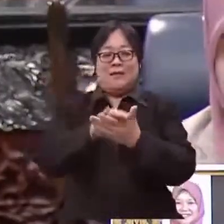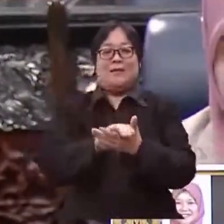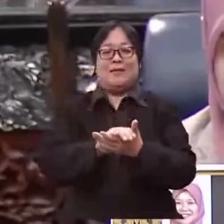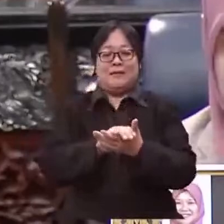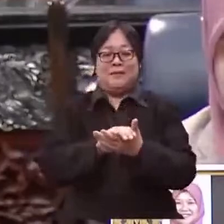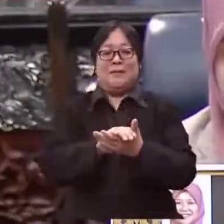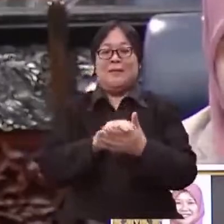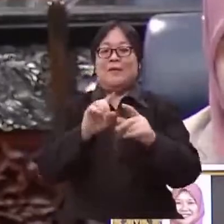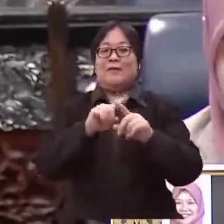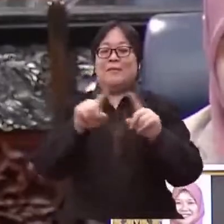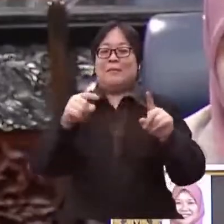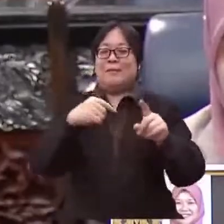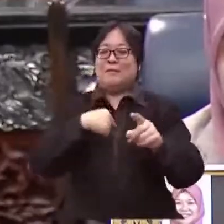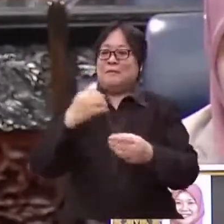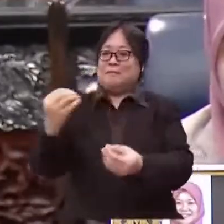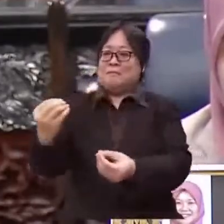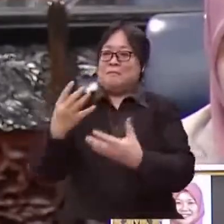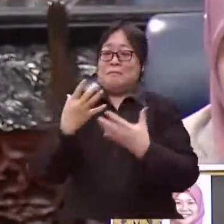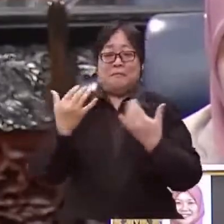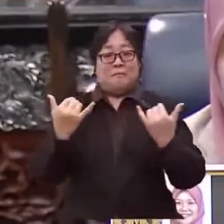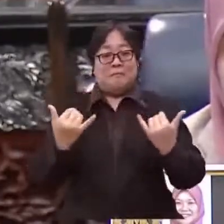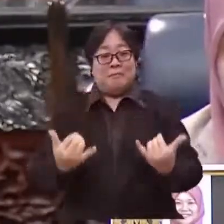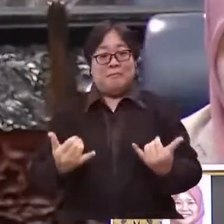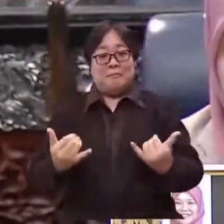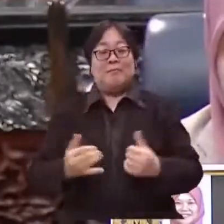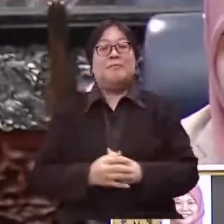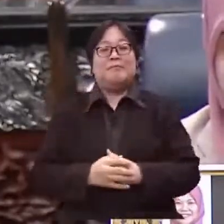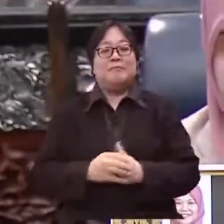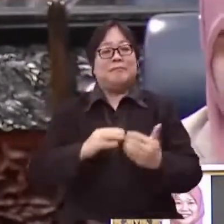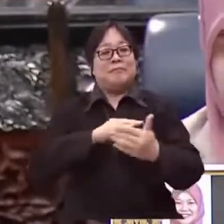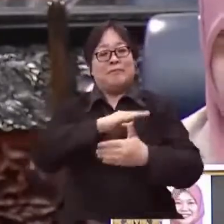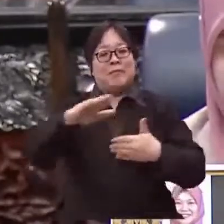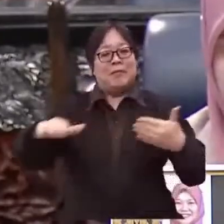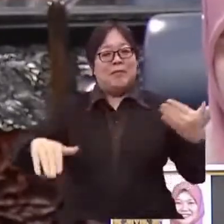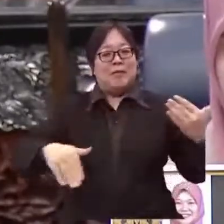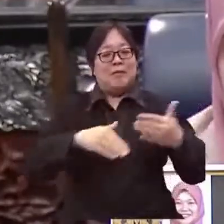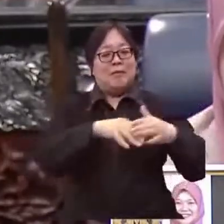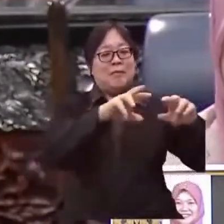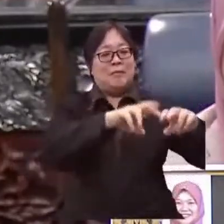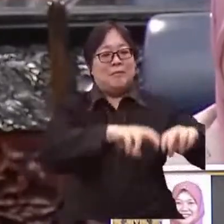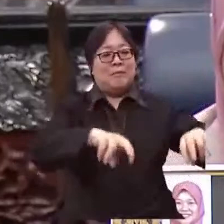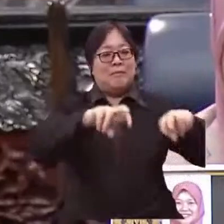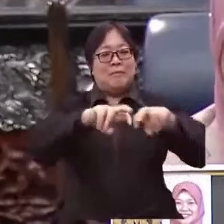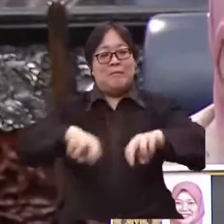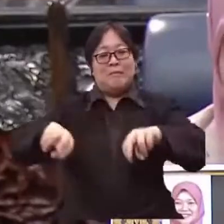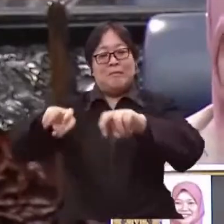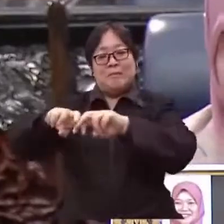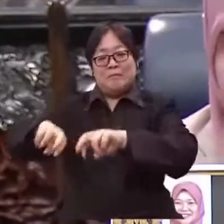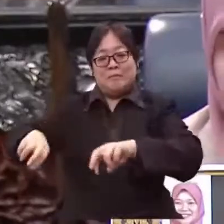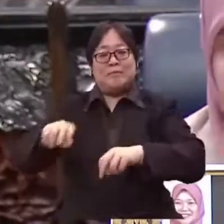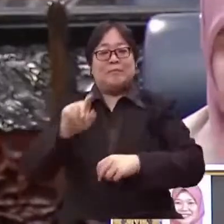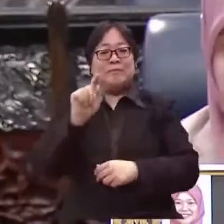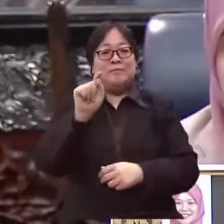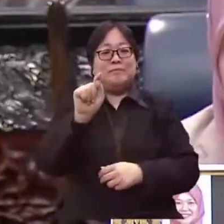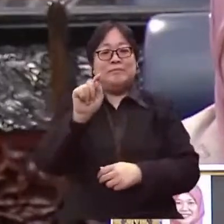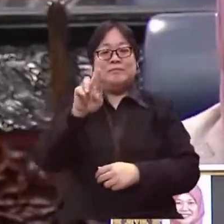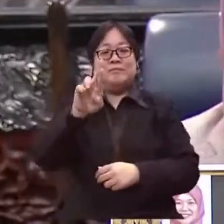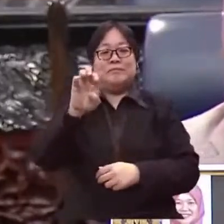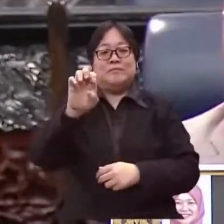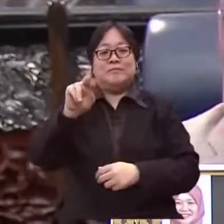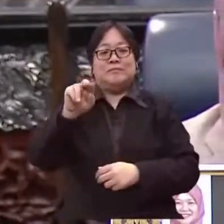tapi saya dipahamkan sepakat hari ini daripada semua penganalisa trennya masih